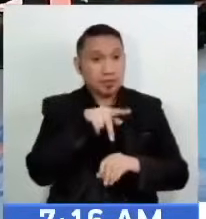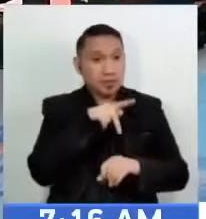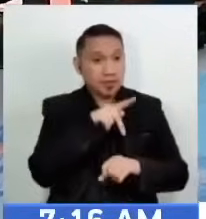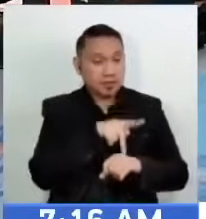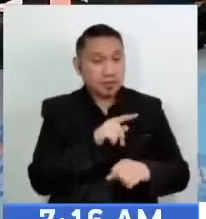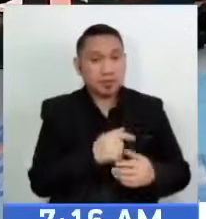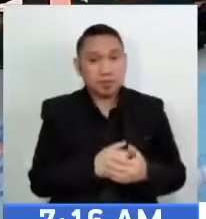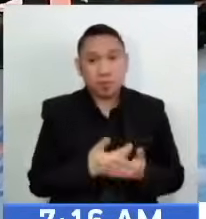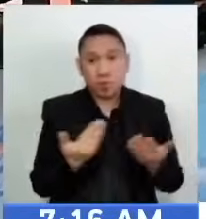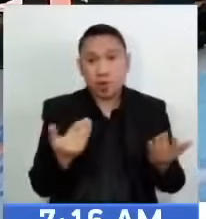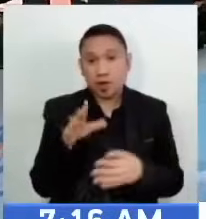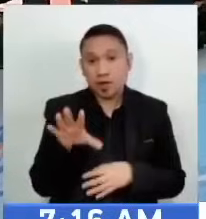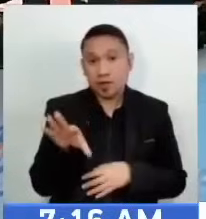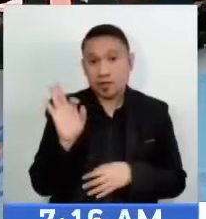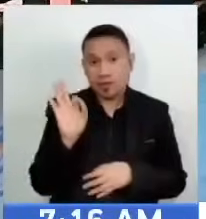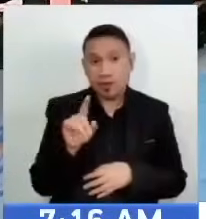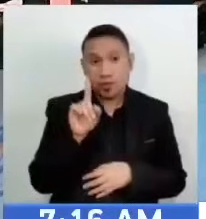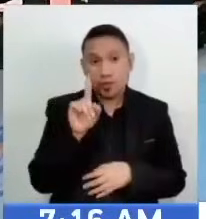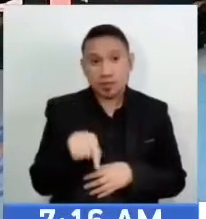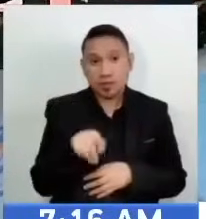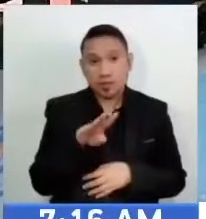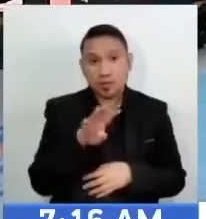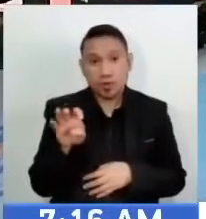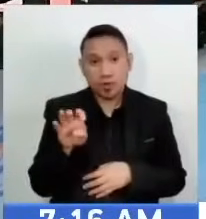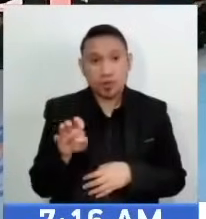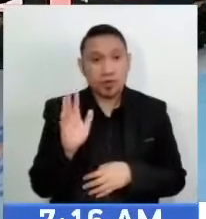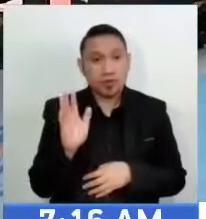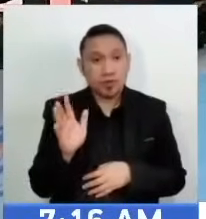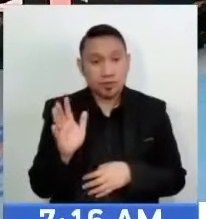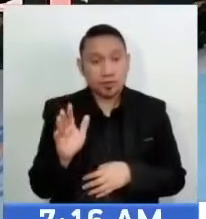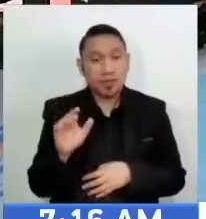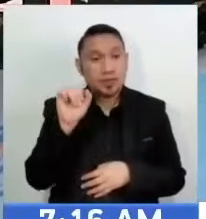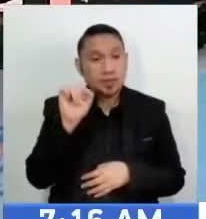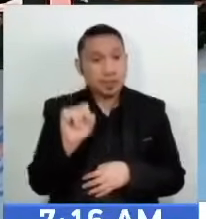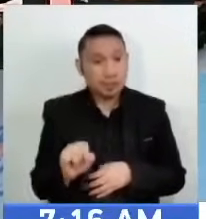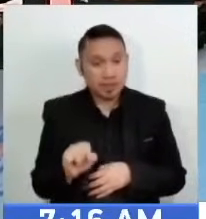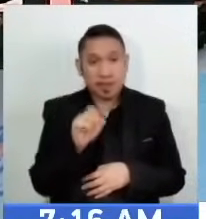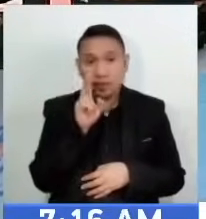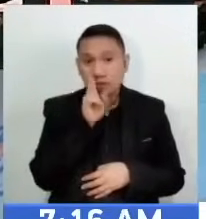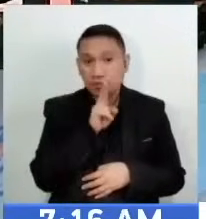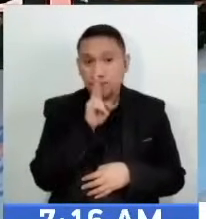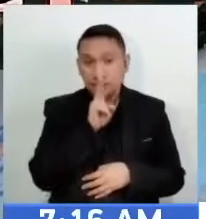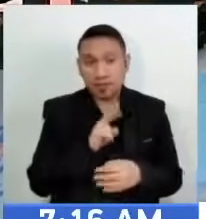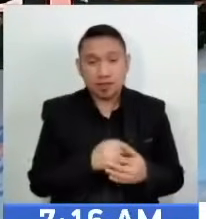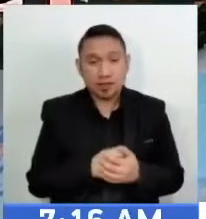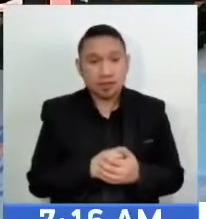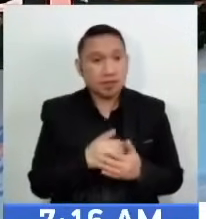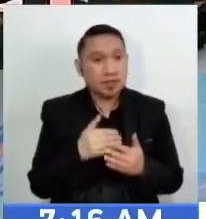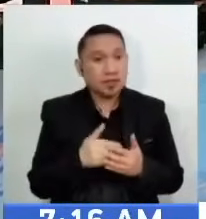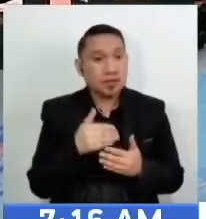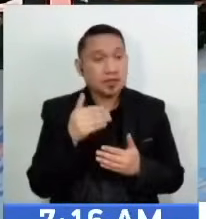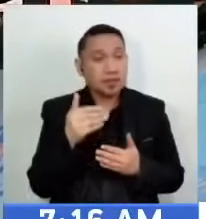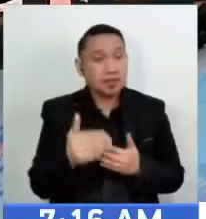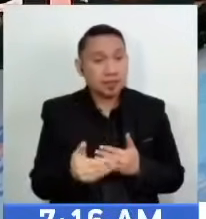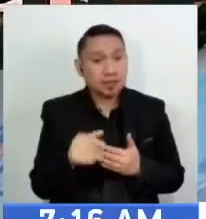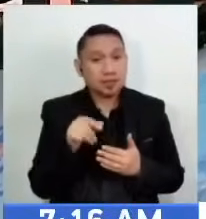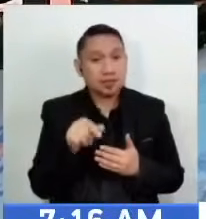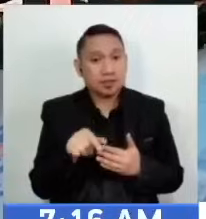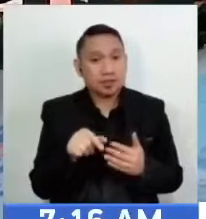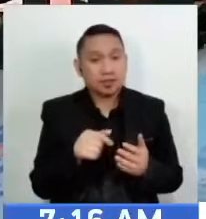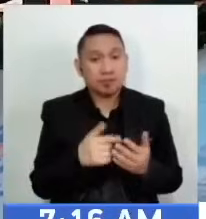area sa layong 1,415 kilometers silangan ng Visayas. Sa mga susunod na oras, posibleng pumasok ito ng Philippine